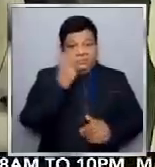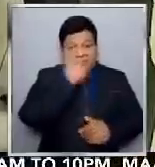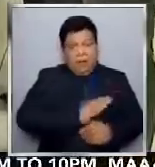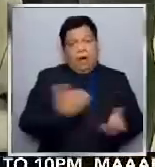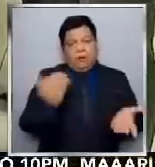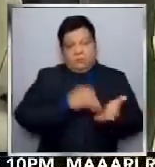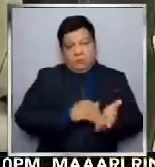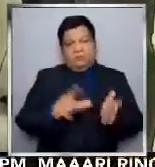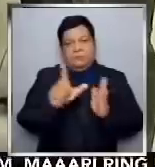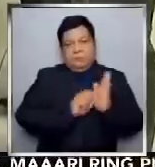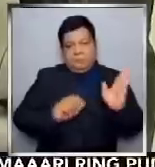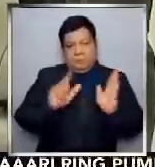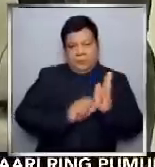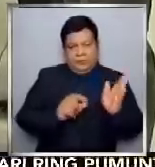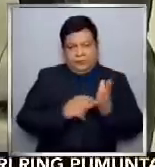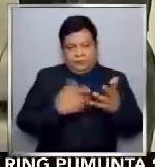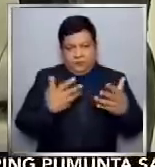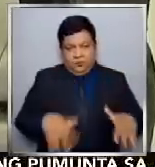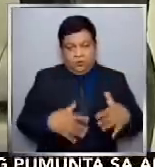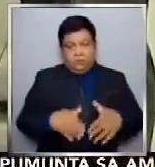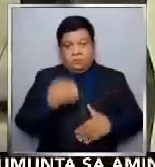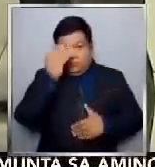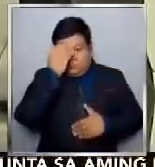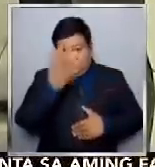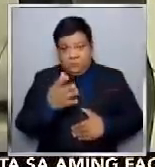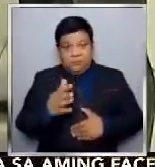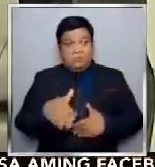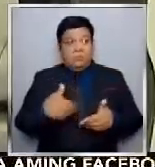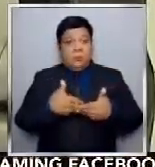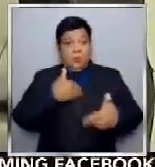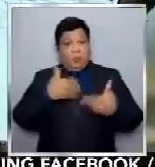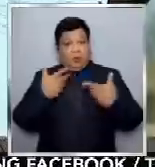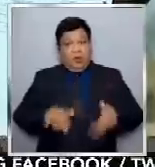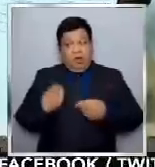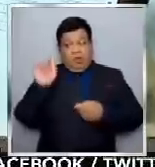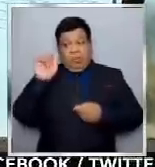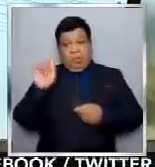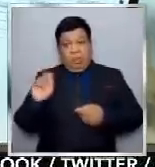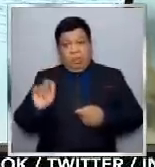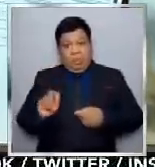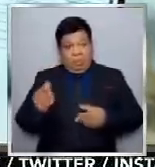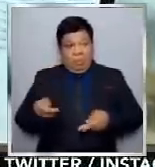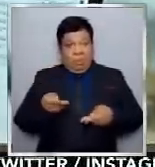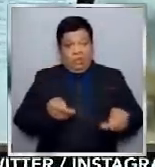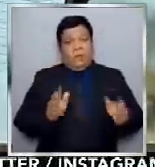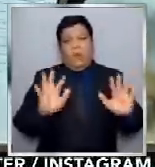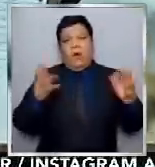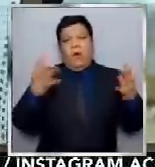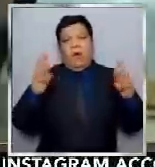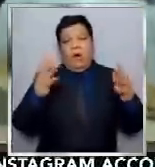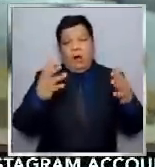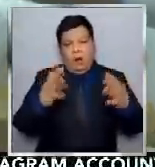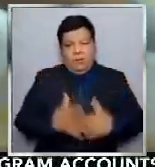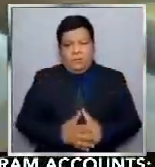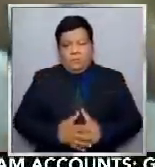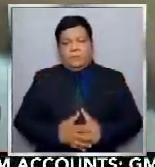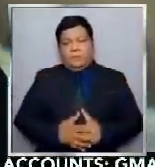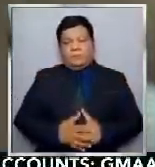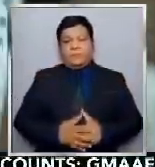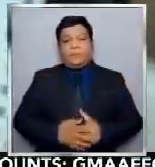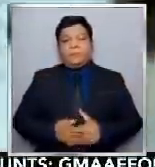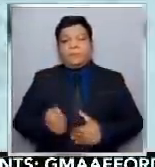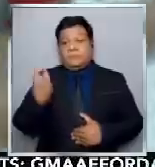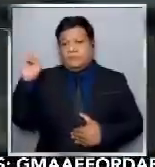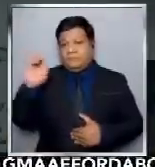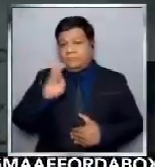Tiniyak din ng COMELEC na walang pre-shaded ballot sa mga balotang nakatakdang sirain. And there's no shading in any way. Talaga pong merong defect